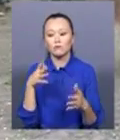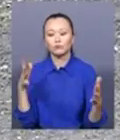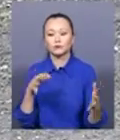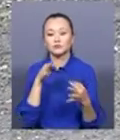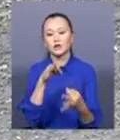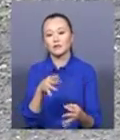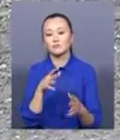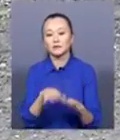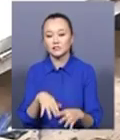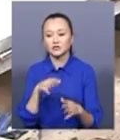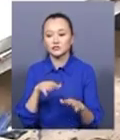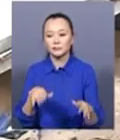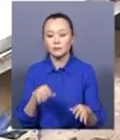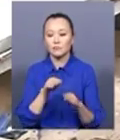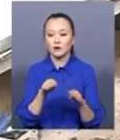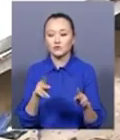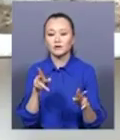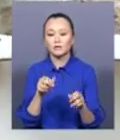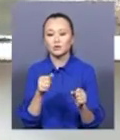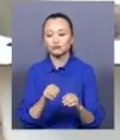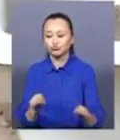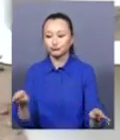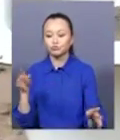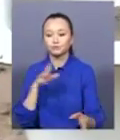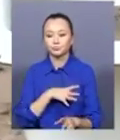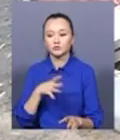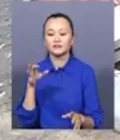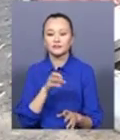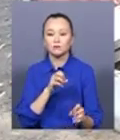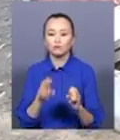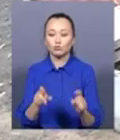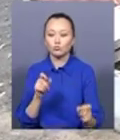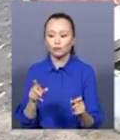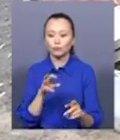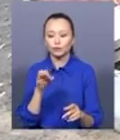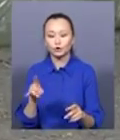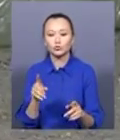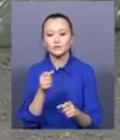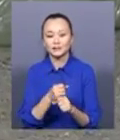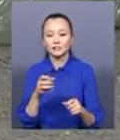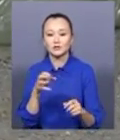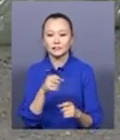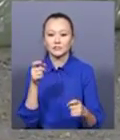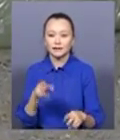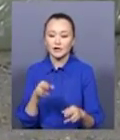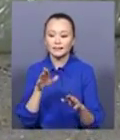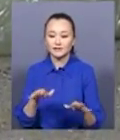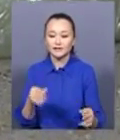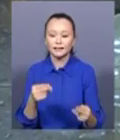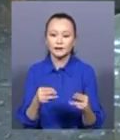автовладельцев. Повсюду мусор. Чтобы сделать участок пригодным для малышни, местные жители сами взялись за лопаты и